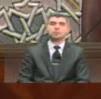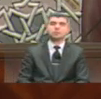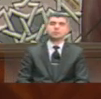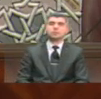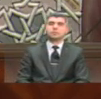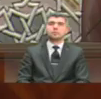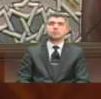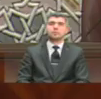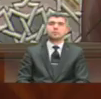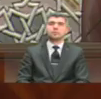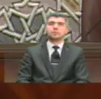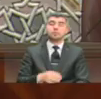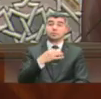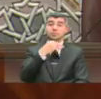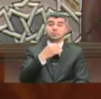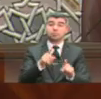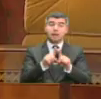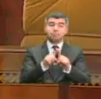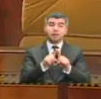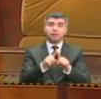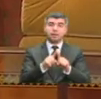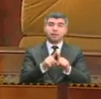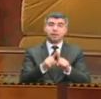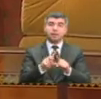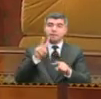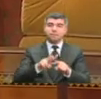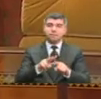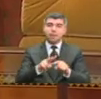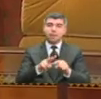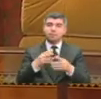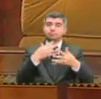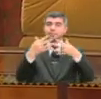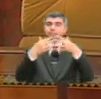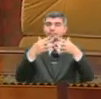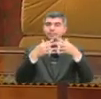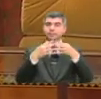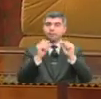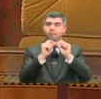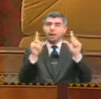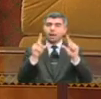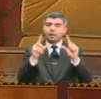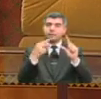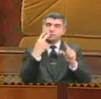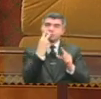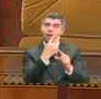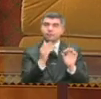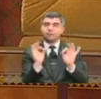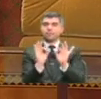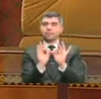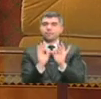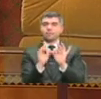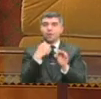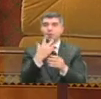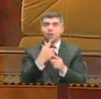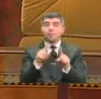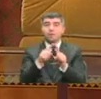السيد الوزير المحترم تكلمتوا على الشفافيه، الحقيقه للاسف لم نلتمس هذه الشفافيه. توزيع ديال الدعم على